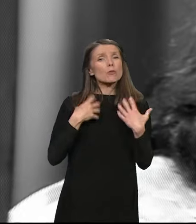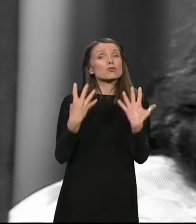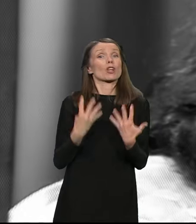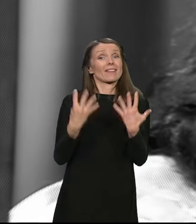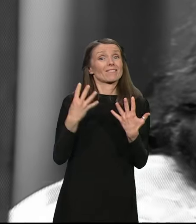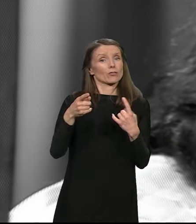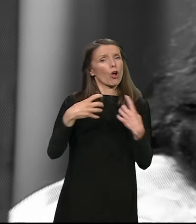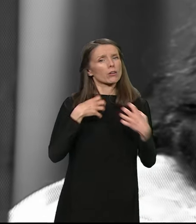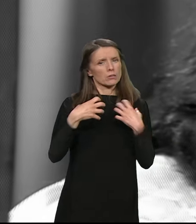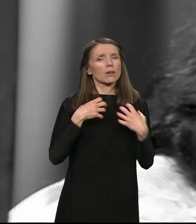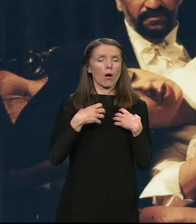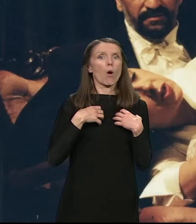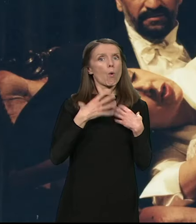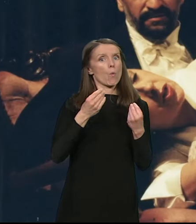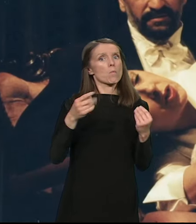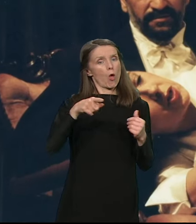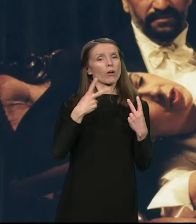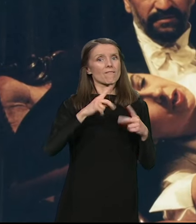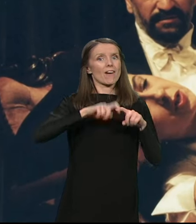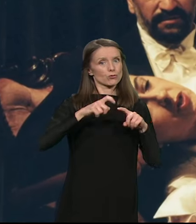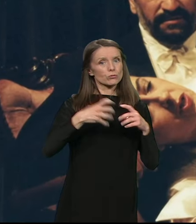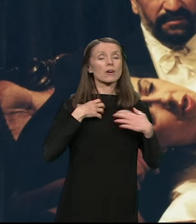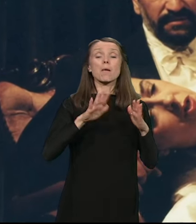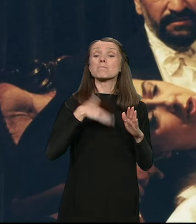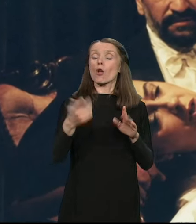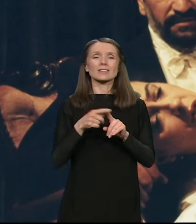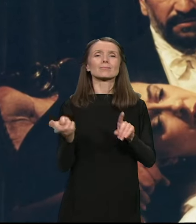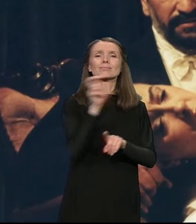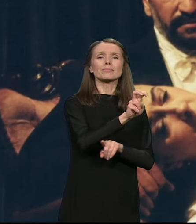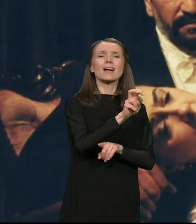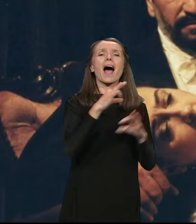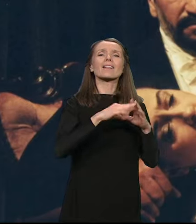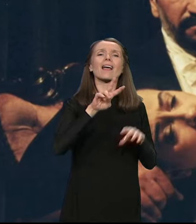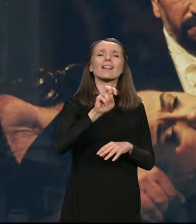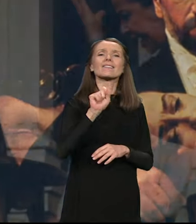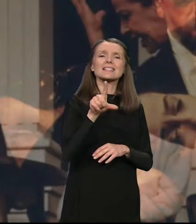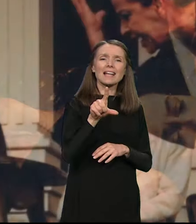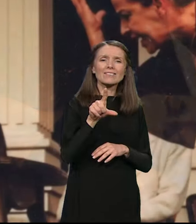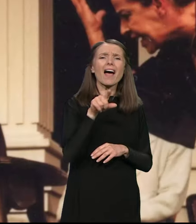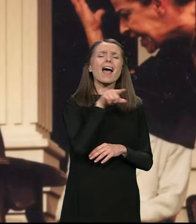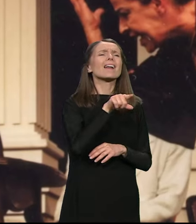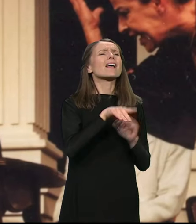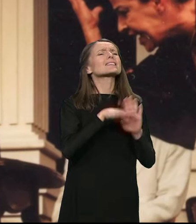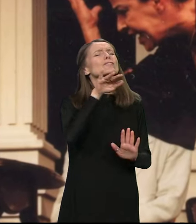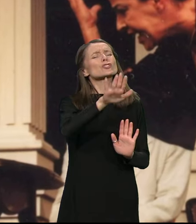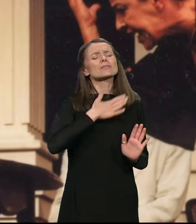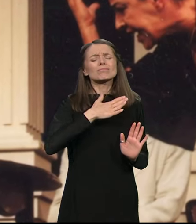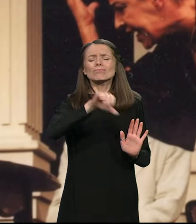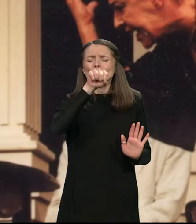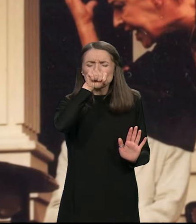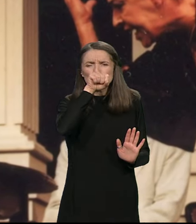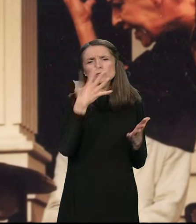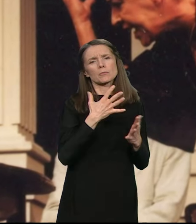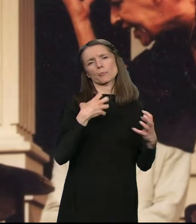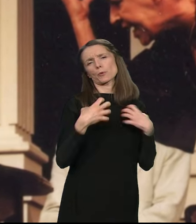svojih najznačajnijih uloga. Zatim nastavlja u Ateljeu 212. Njena osnovna profesionalna ljubav je pozorište.